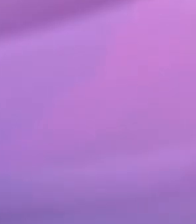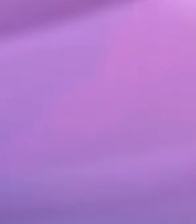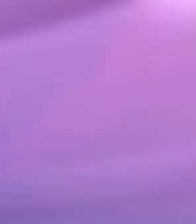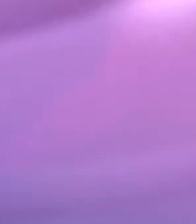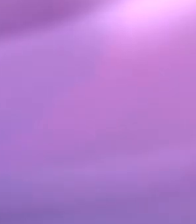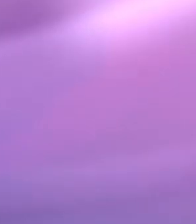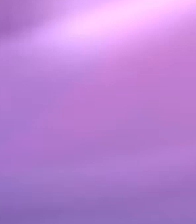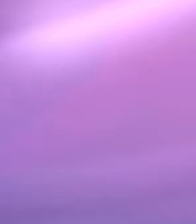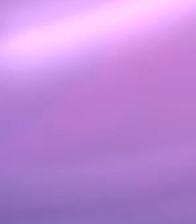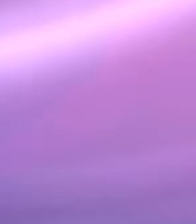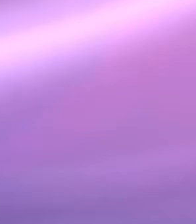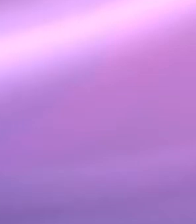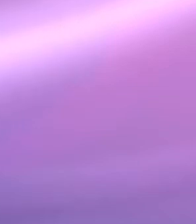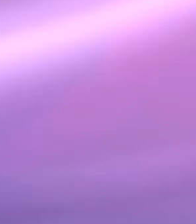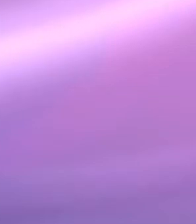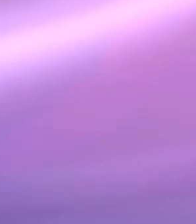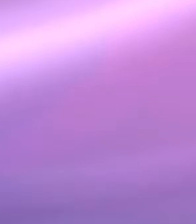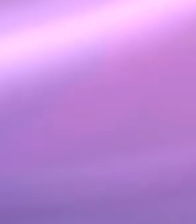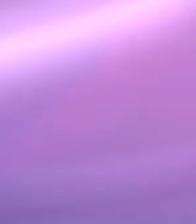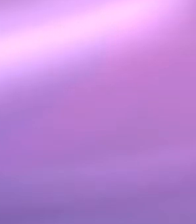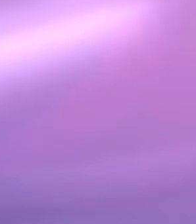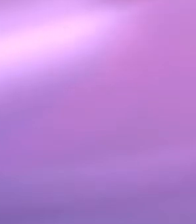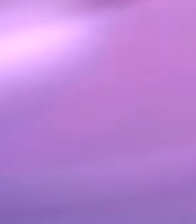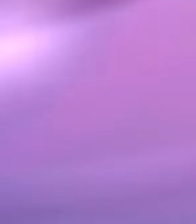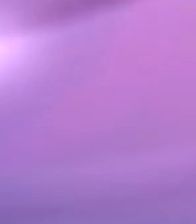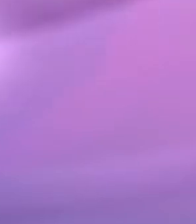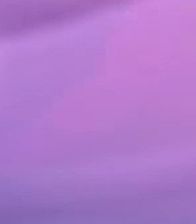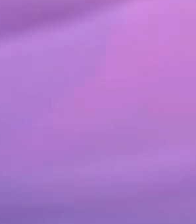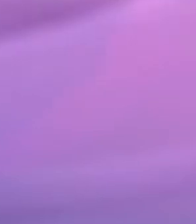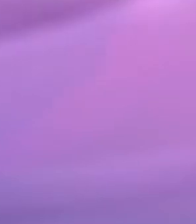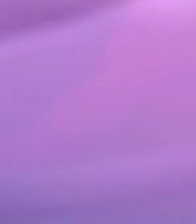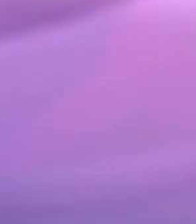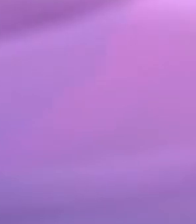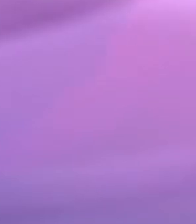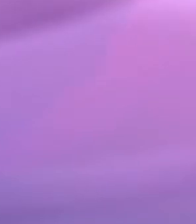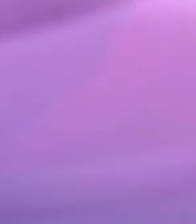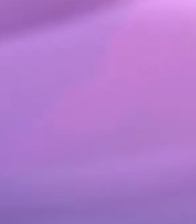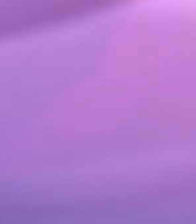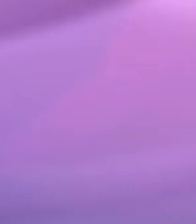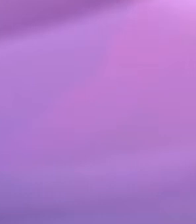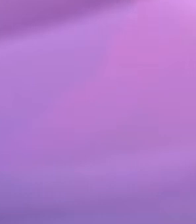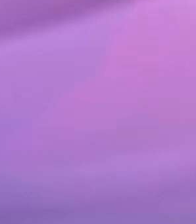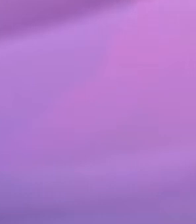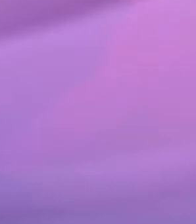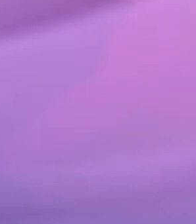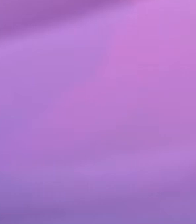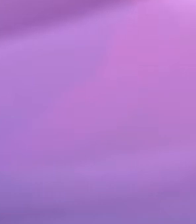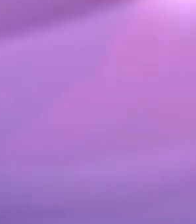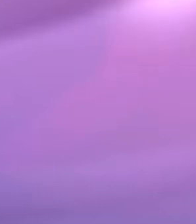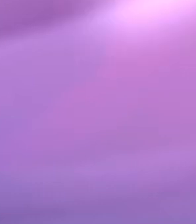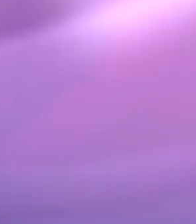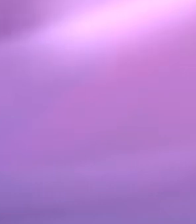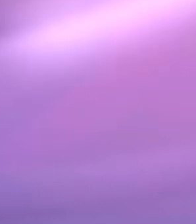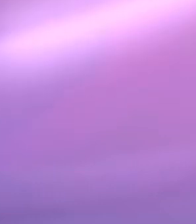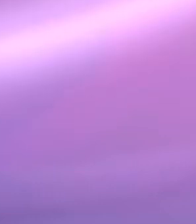เสียงบรรยายภาพท่านสามารถเลือกรับฟังได้ที่ช่องเสียงบรรยายภาพจากเครื่องรับโทรทัศน์ในระบบดิจิทั